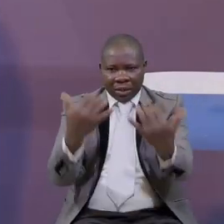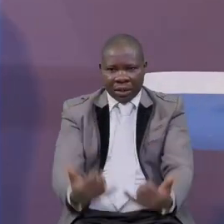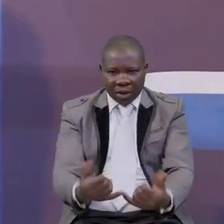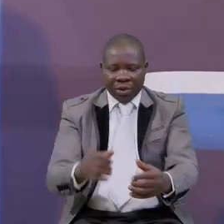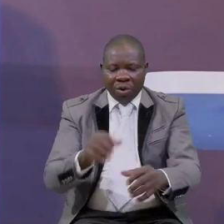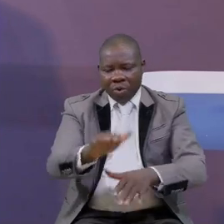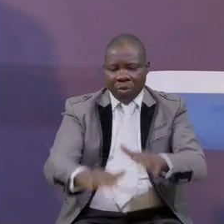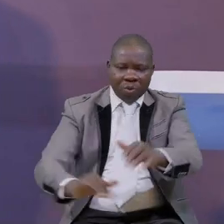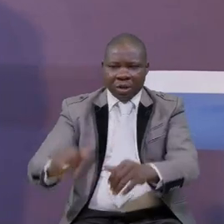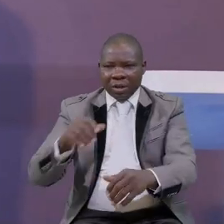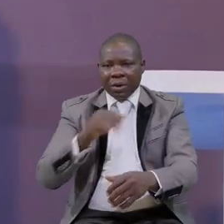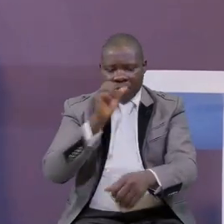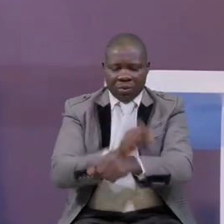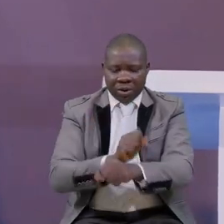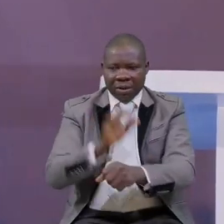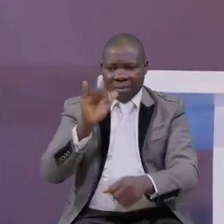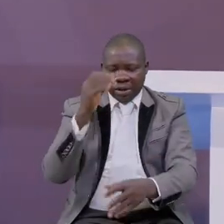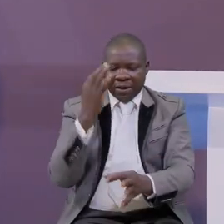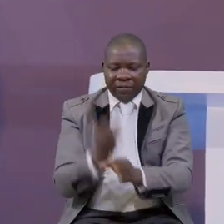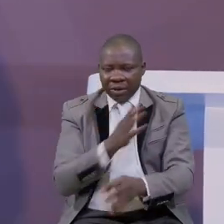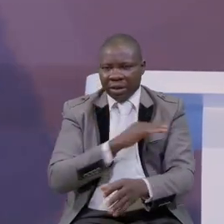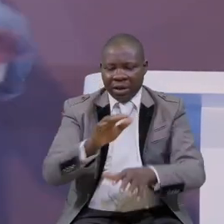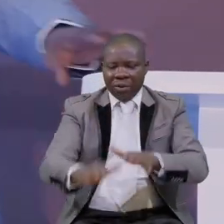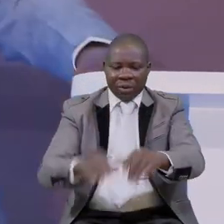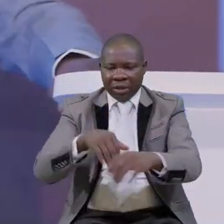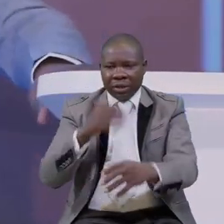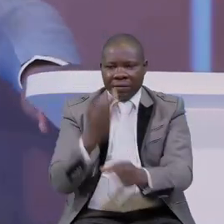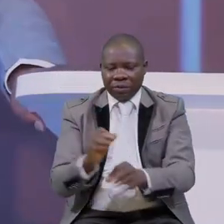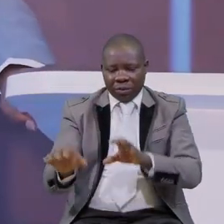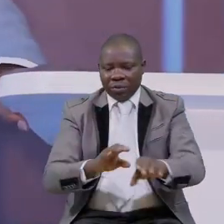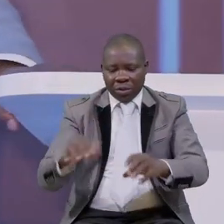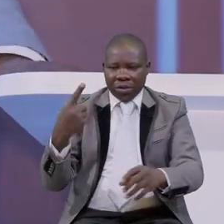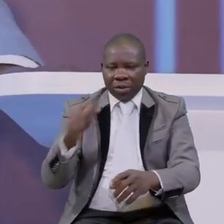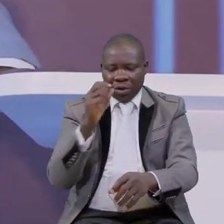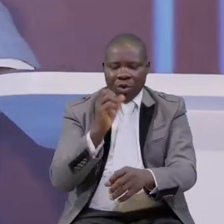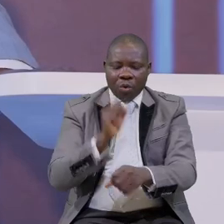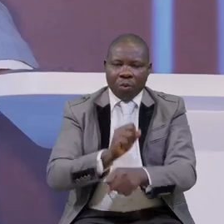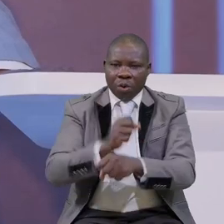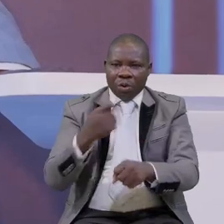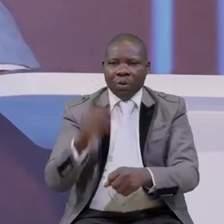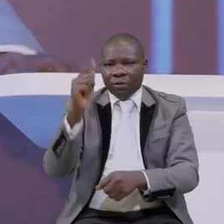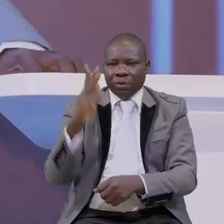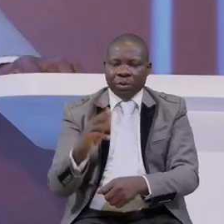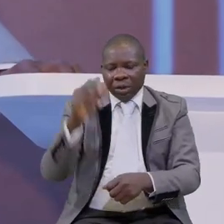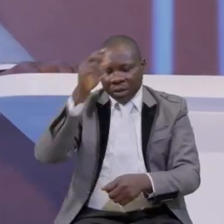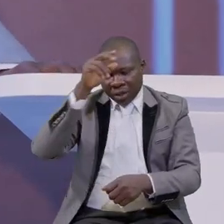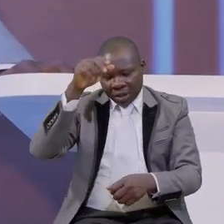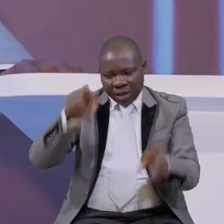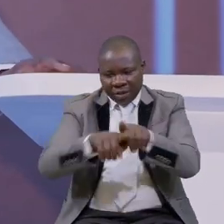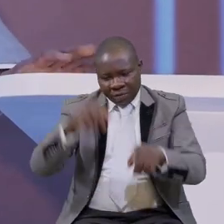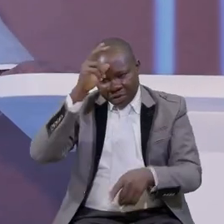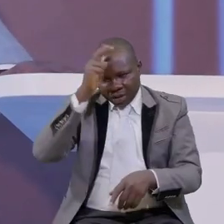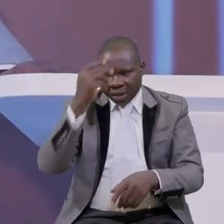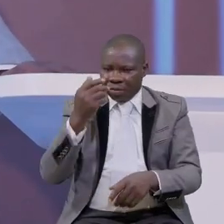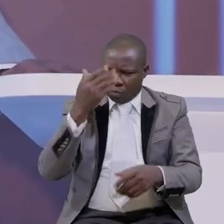nous marchons par la foi, et nous marchons dans la foi et faisant l'œuvre du Seigneur, même Satan